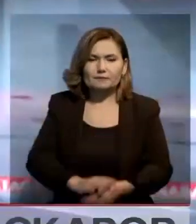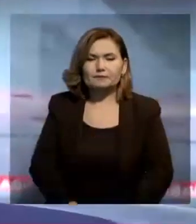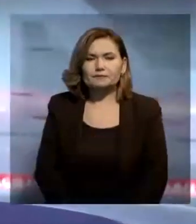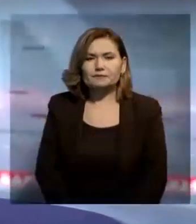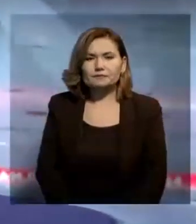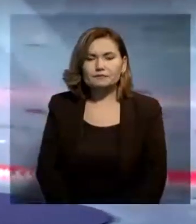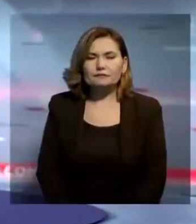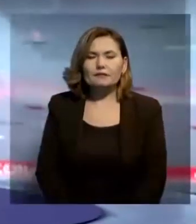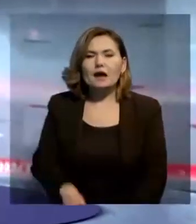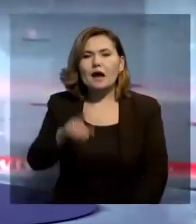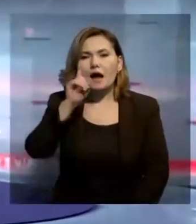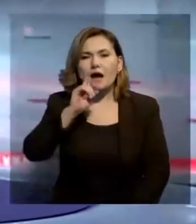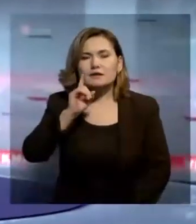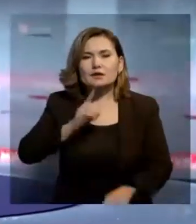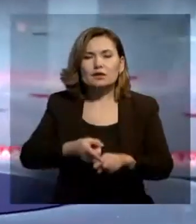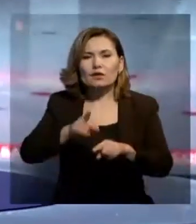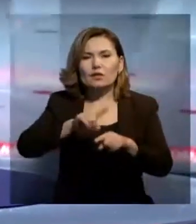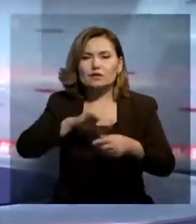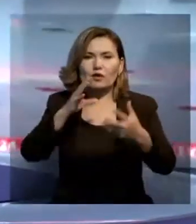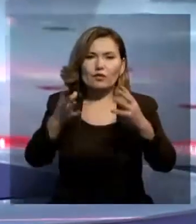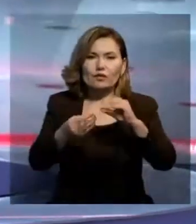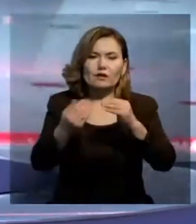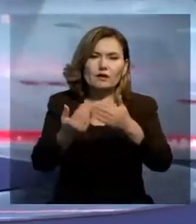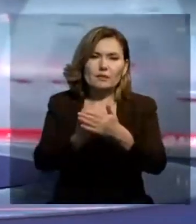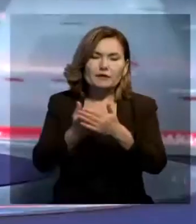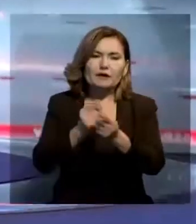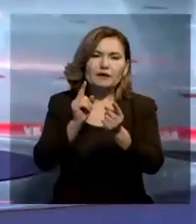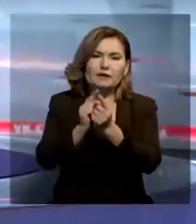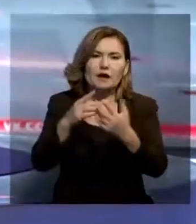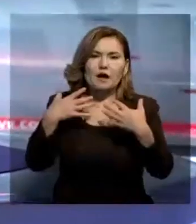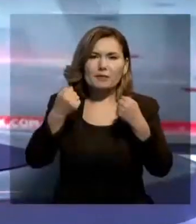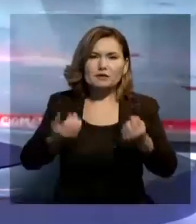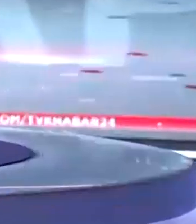Әзірге айтарымыз осы, лайым жағымды жаңалықтардың жаршысы болайық.